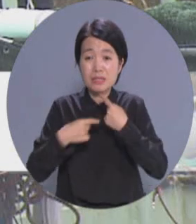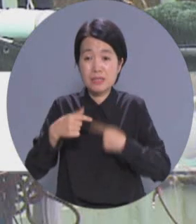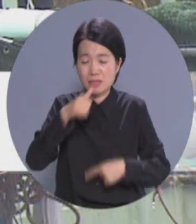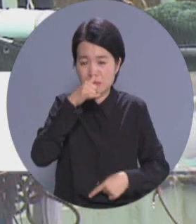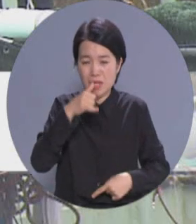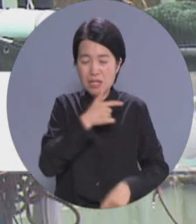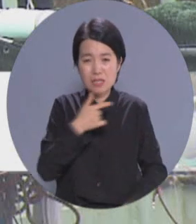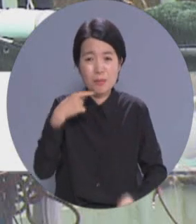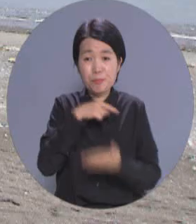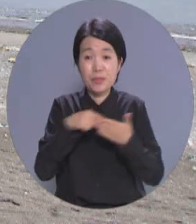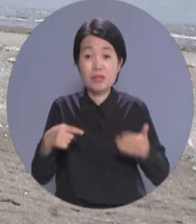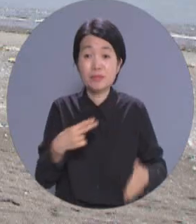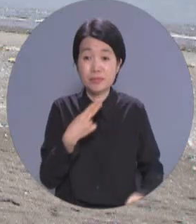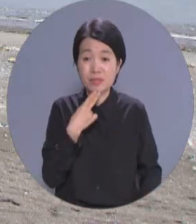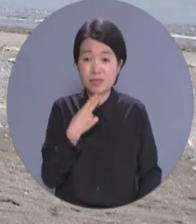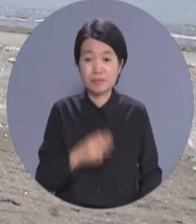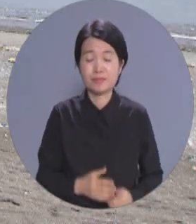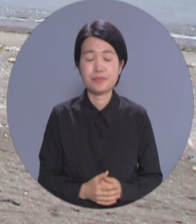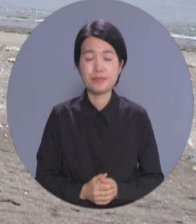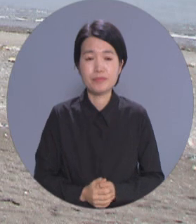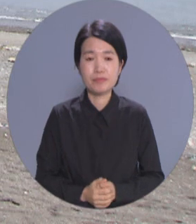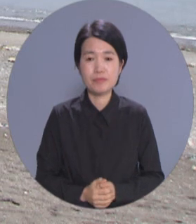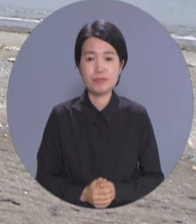유민호 기자입니다